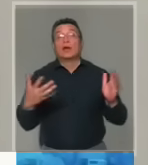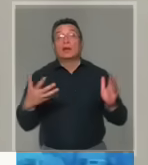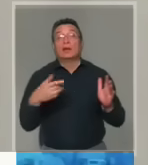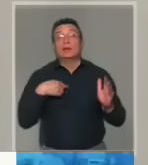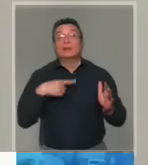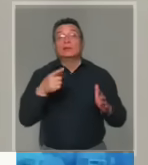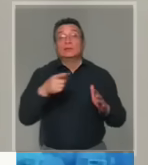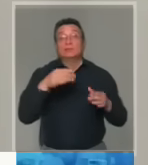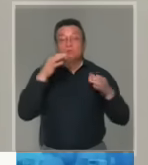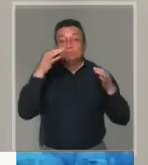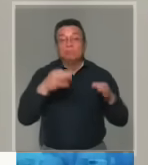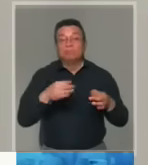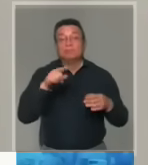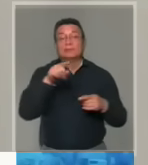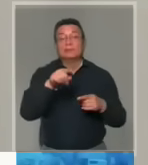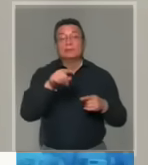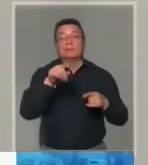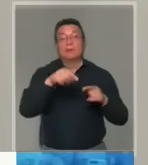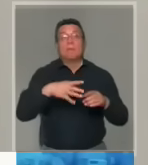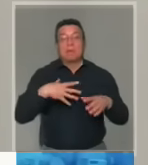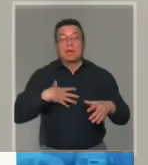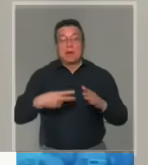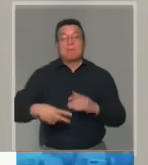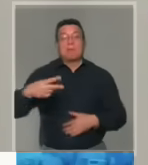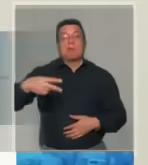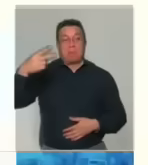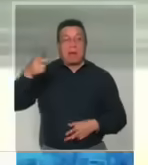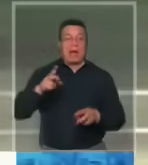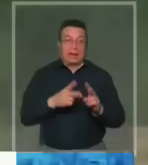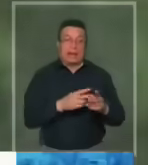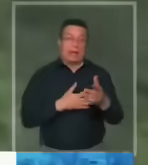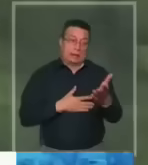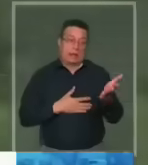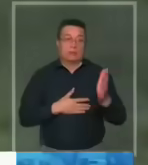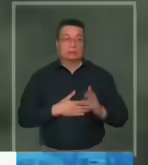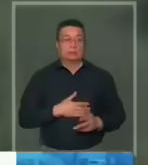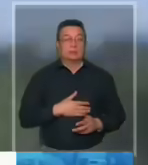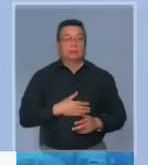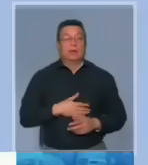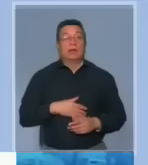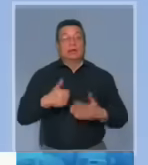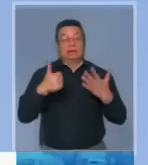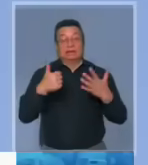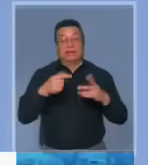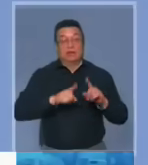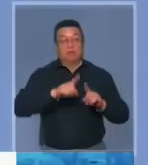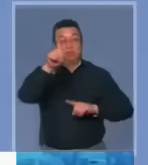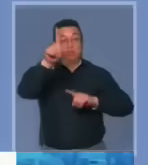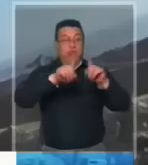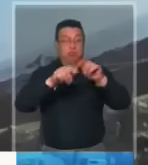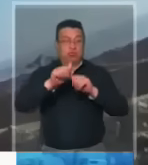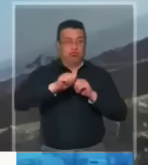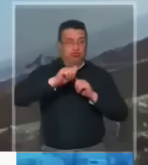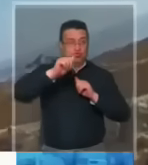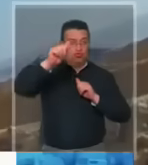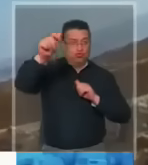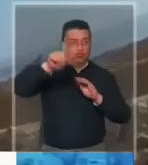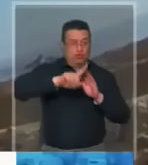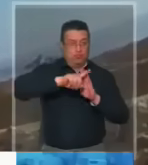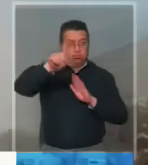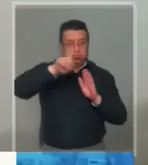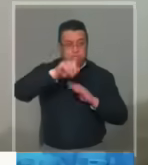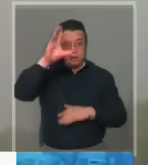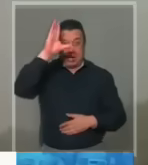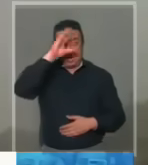что они хотят эскалацию. Fueron 6 proyectiles de largo alcance lanzados la noche de